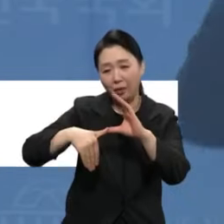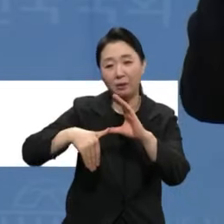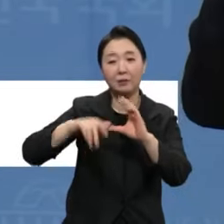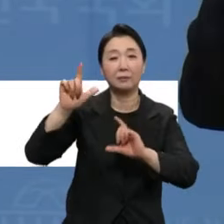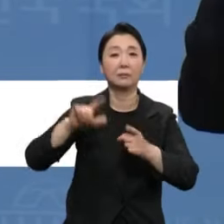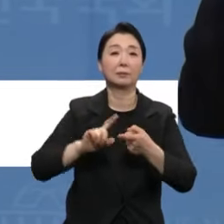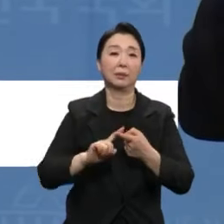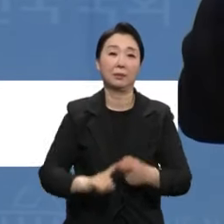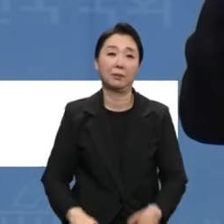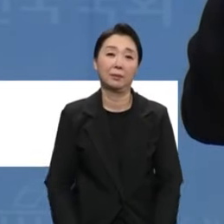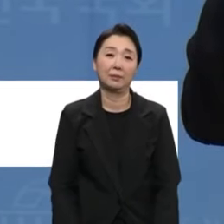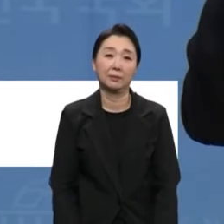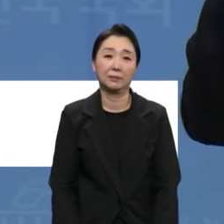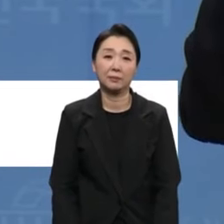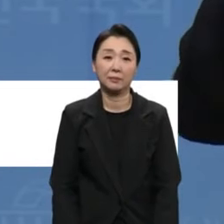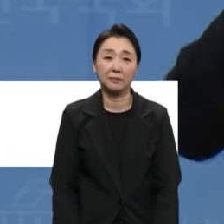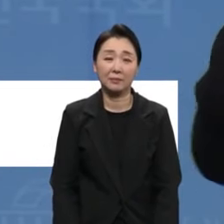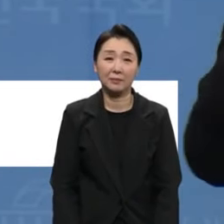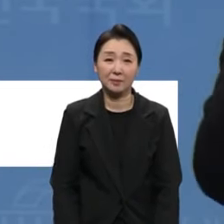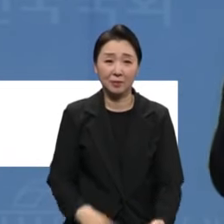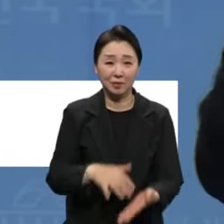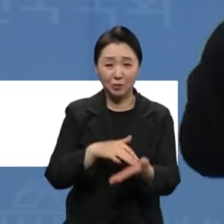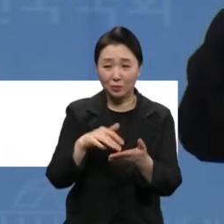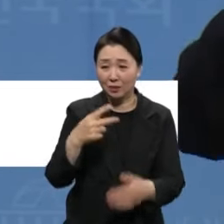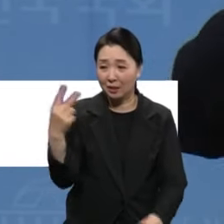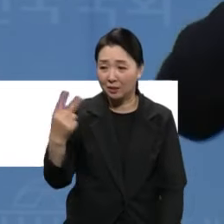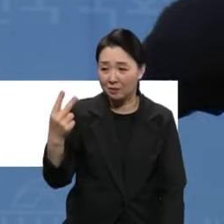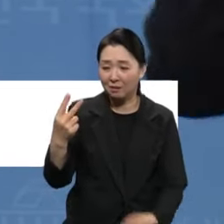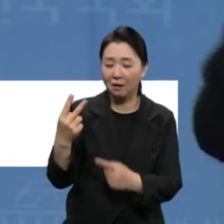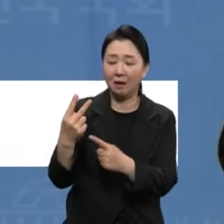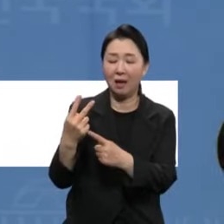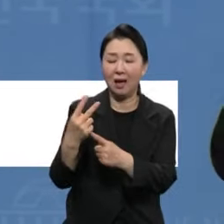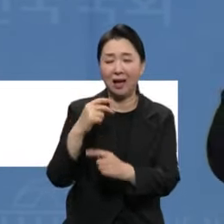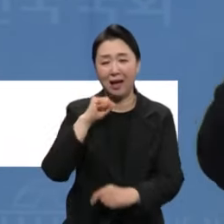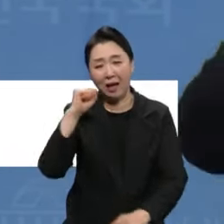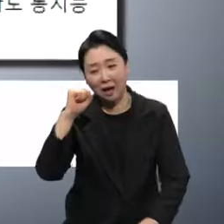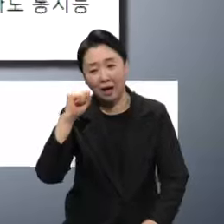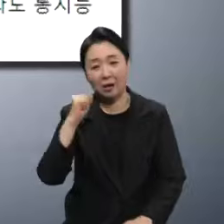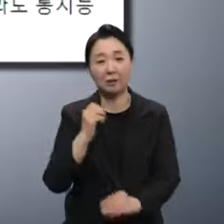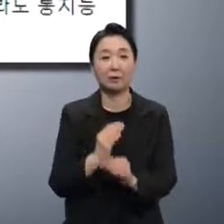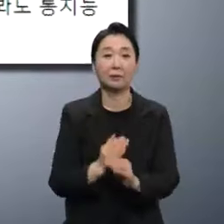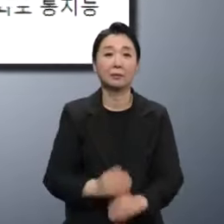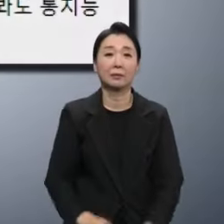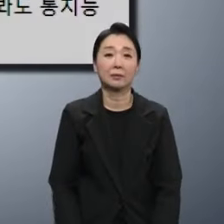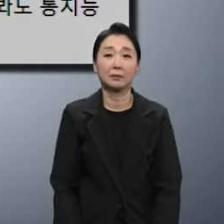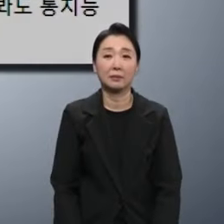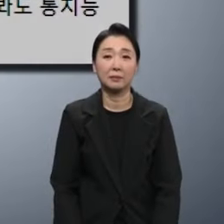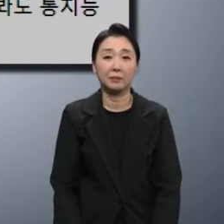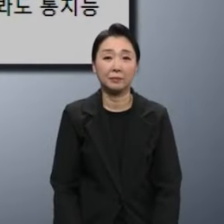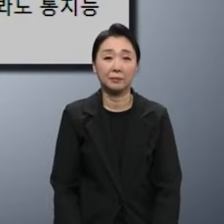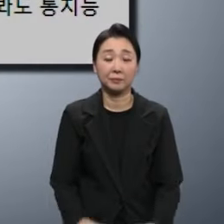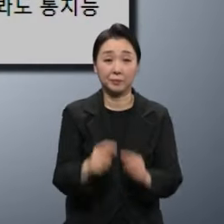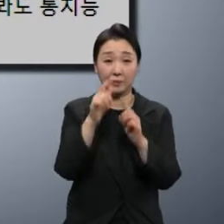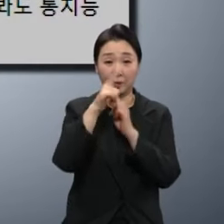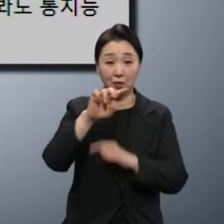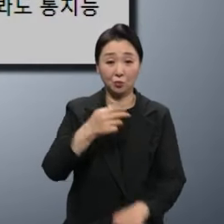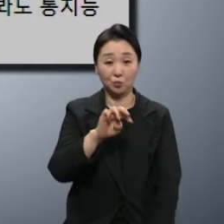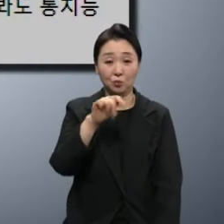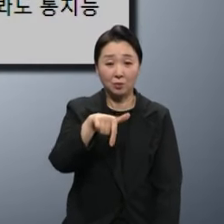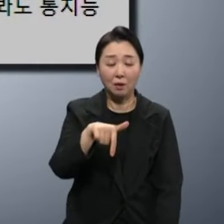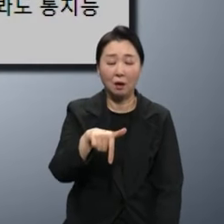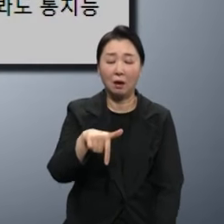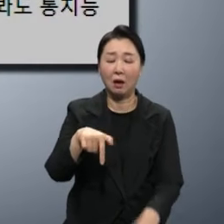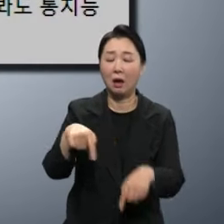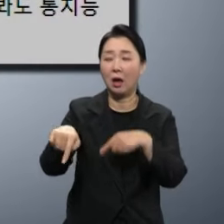그대로입니다. 여전히 2천 명이라는 숫자에 매몰되어 있습니다. 개혁신당 이준석 대표는 아무리 봐도 통치